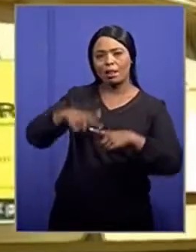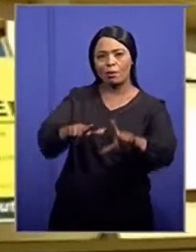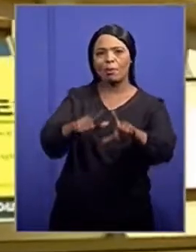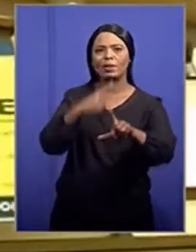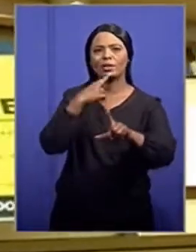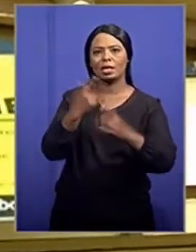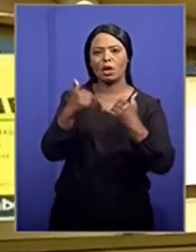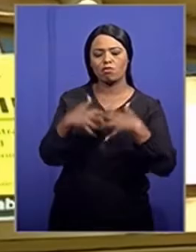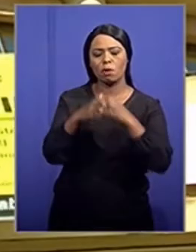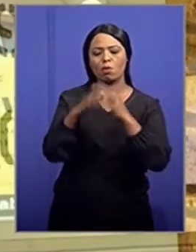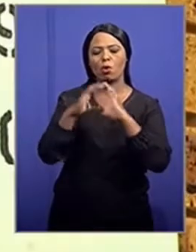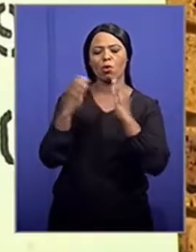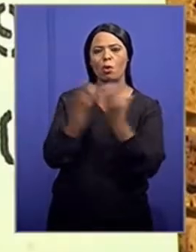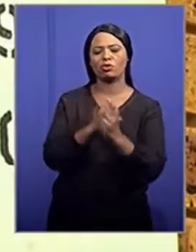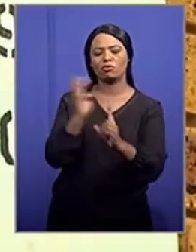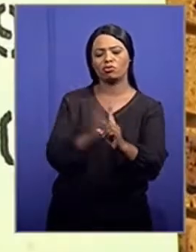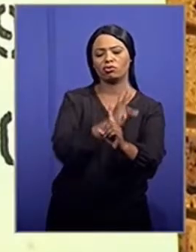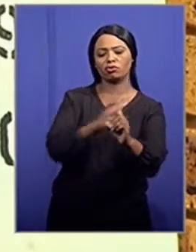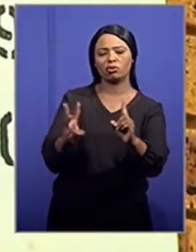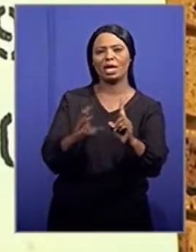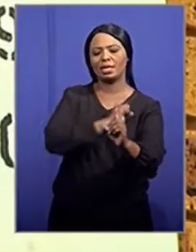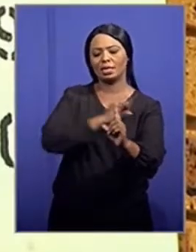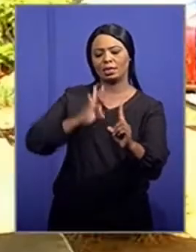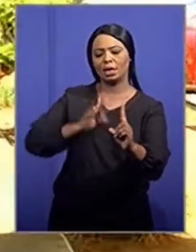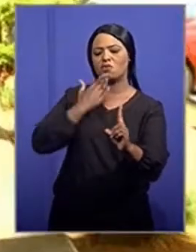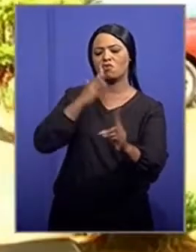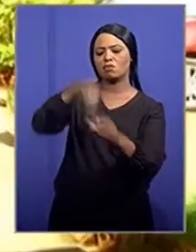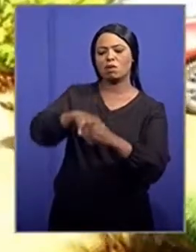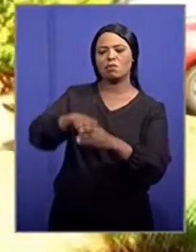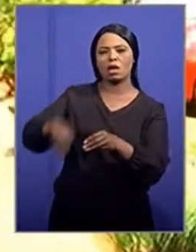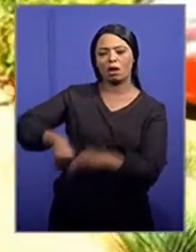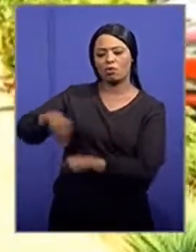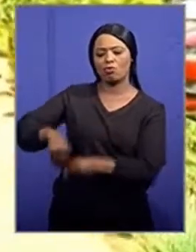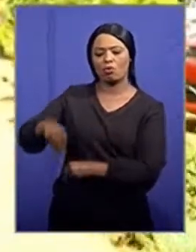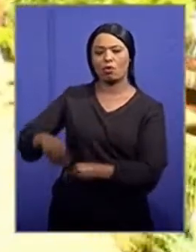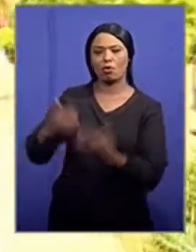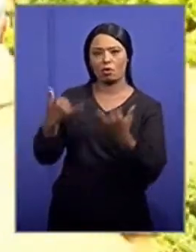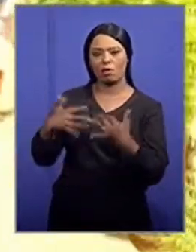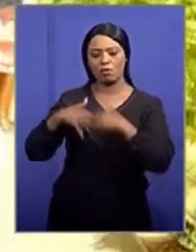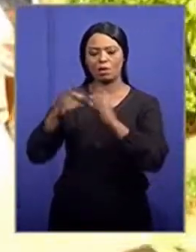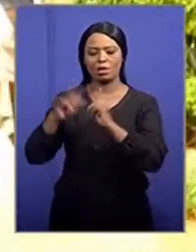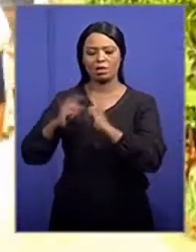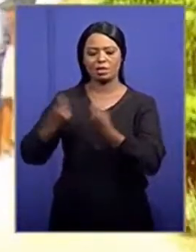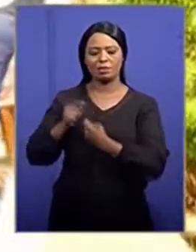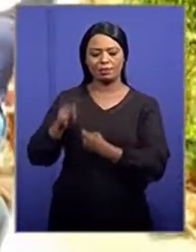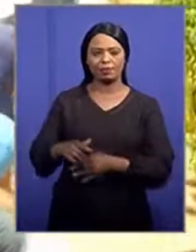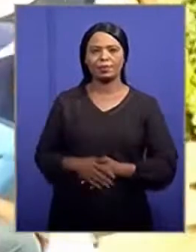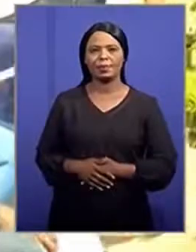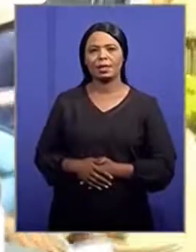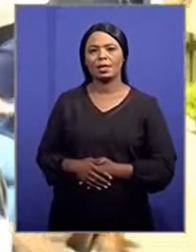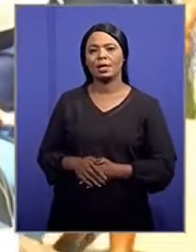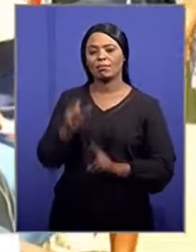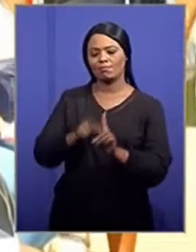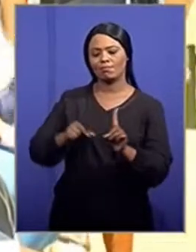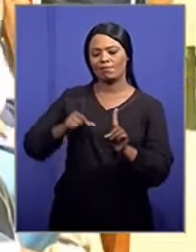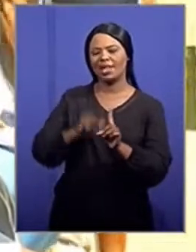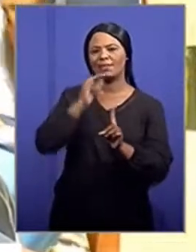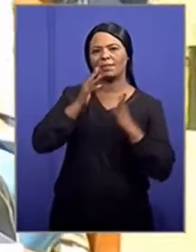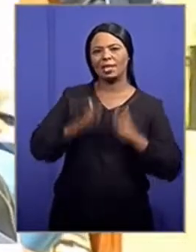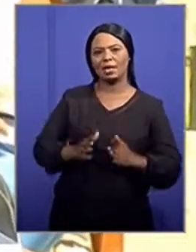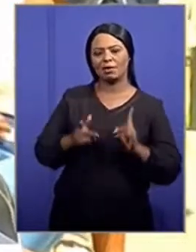magato kgahlano le bahlankedi ba mmušo bao ba amegago bomenetša go didirišwa tša PPE. Moleledi wa mmušo wa province